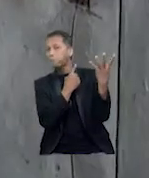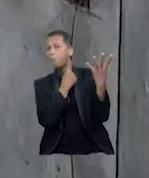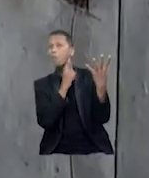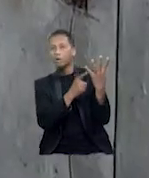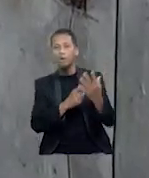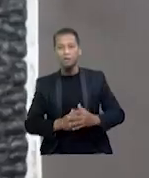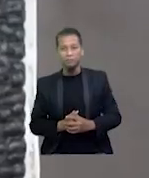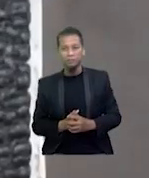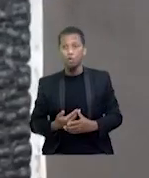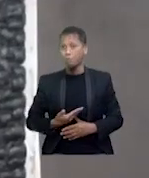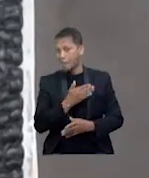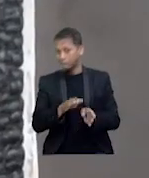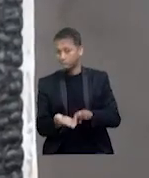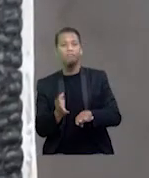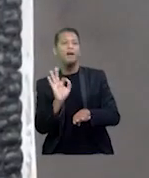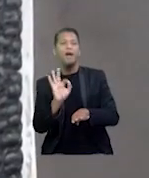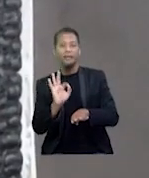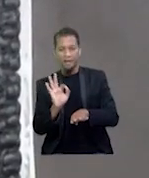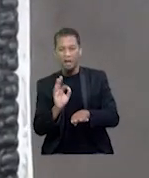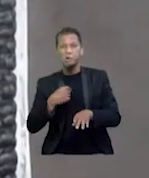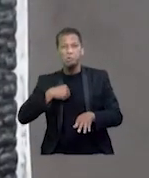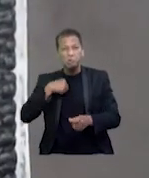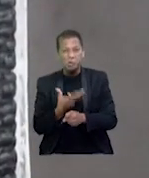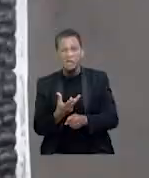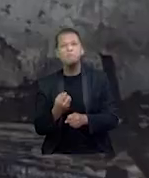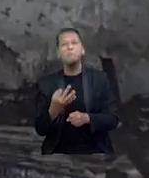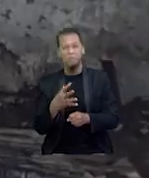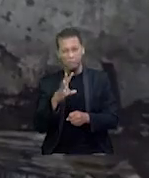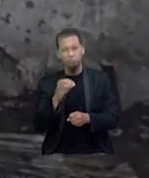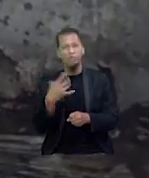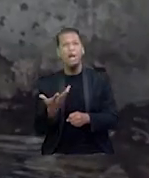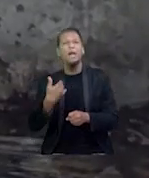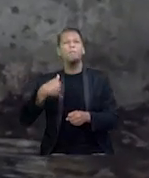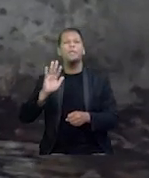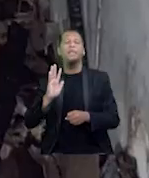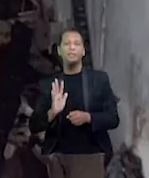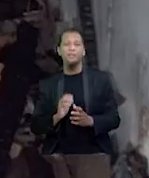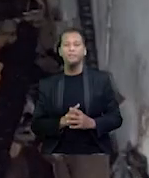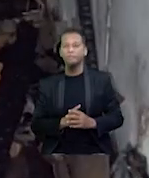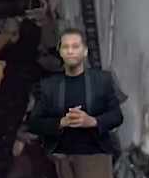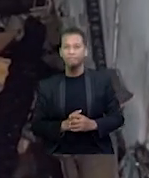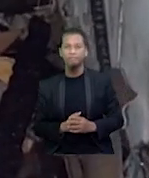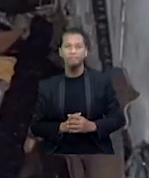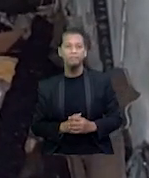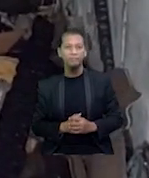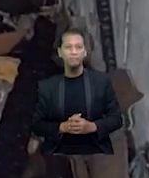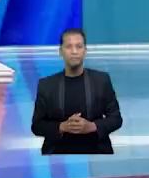korban akibat kejadian ini. Kerugian diperkirakan puluhan juta rupiah. Dari Jakarta, Miftahul Ghani